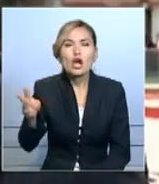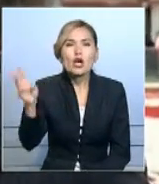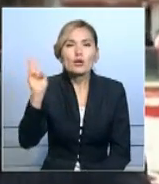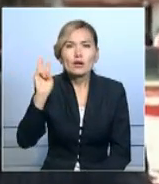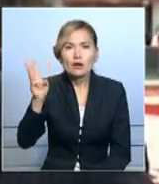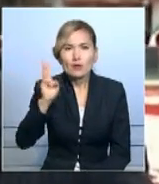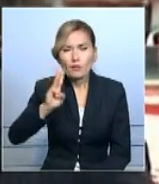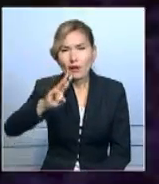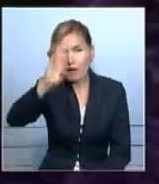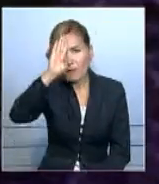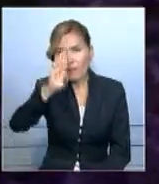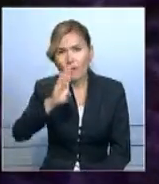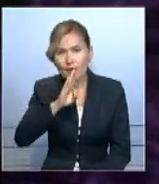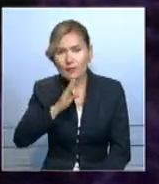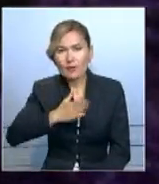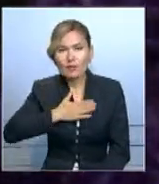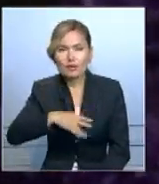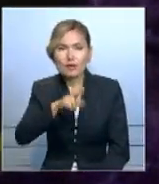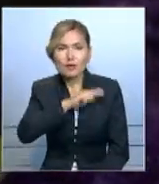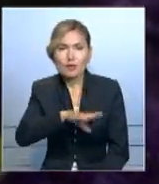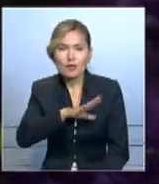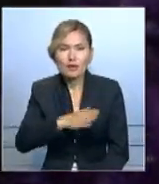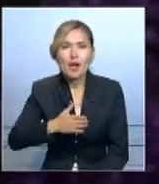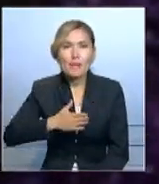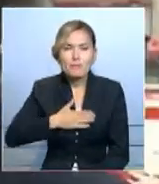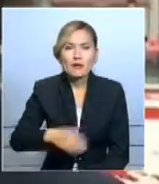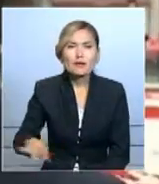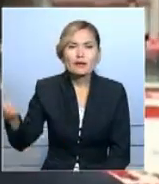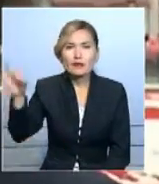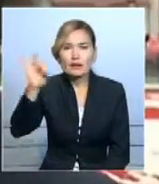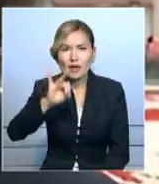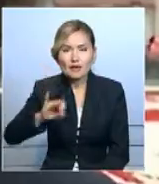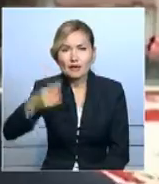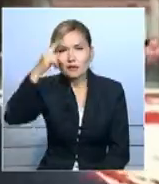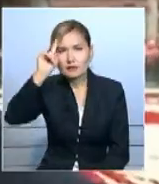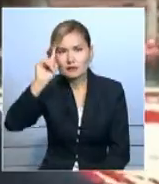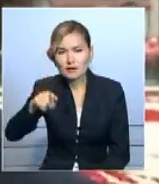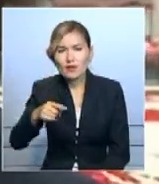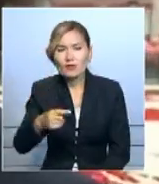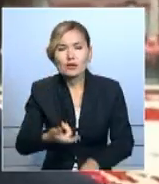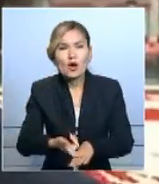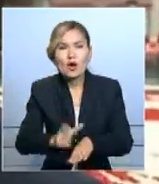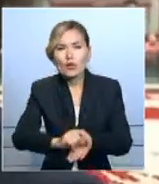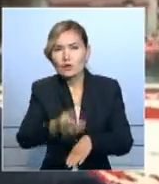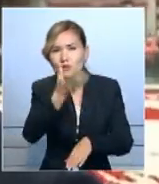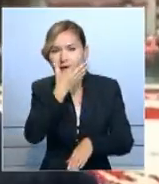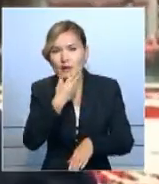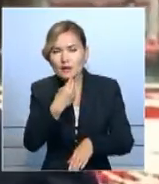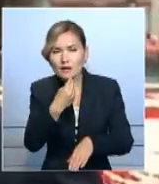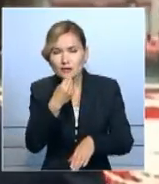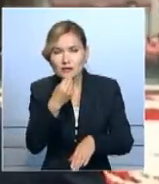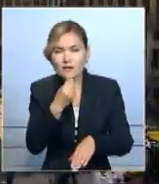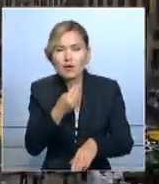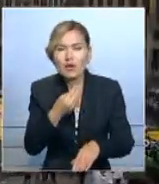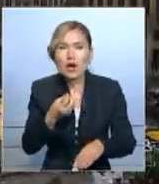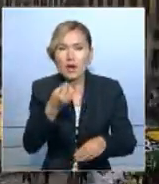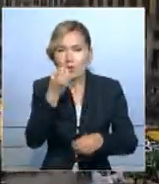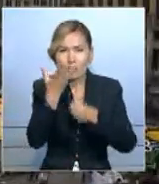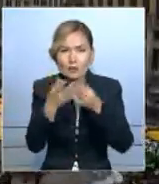осында дүниеге келгенмін. Қаншама тарихты көрген мына алаң бүгін гүлмен көмкерілді. Шеке өзім үшін мұның мән маңызы